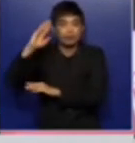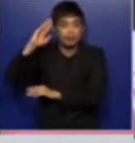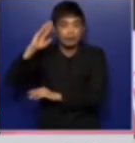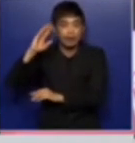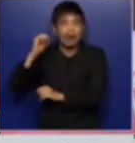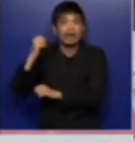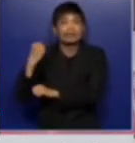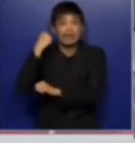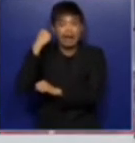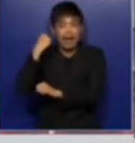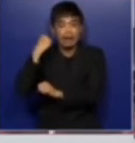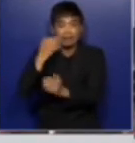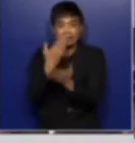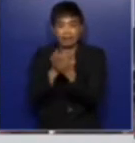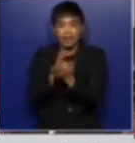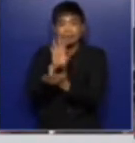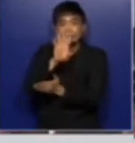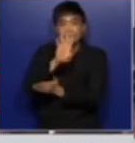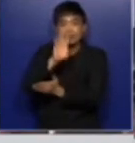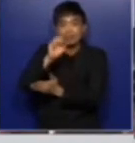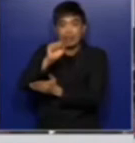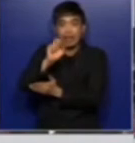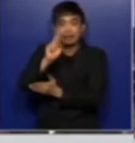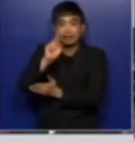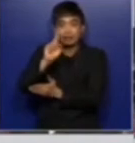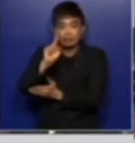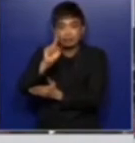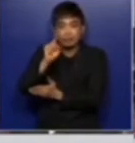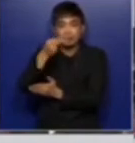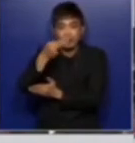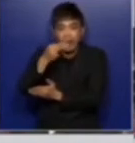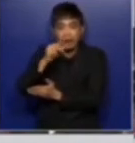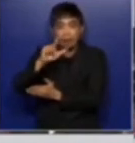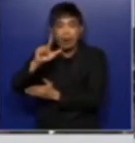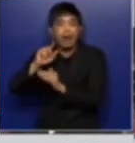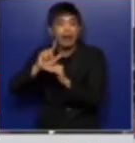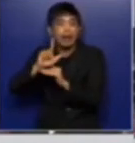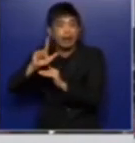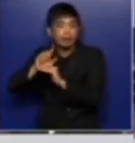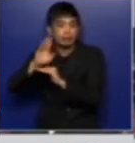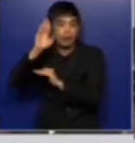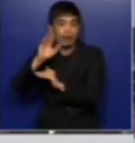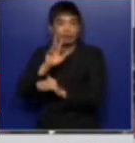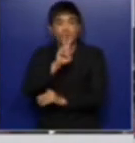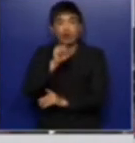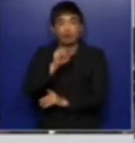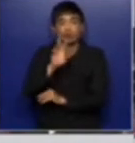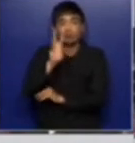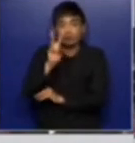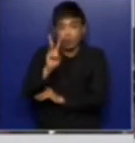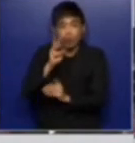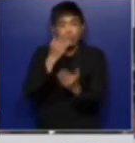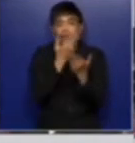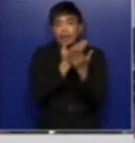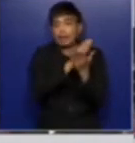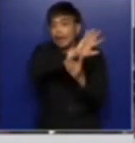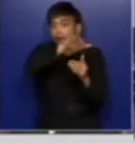410,000 ล้านบาทเศษคิดเป็นสัดส่วนถึงร้อยละ 12.6 ของงบประมาณทั้งหม